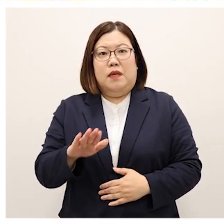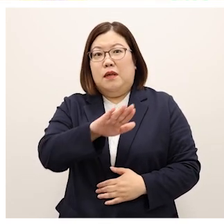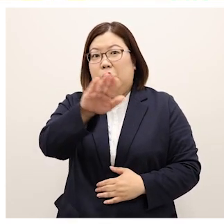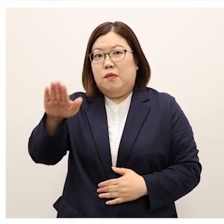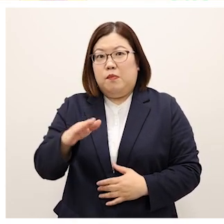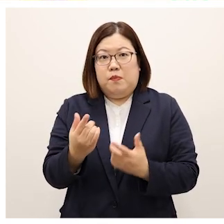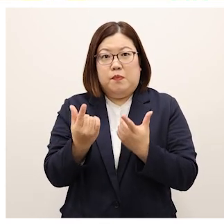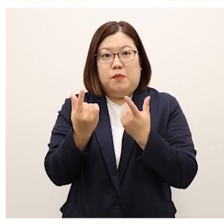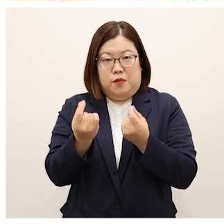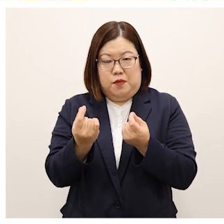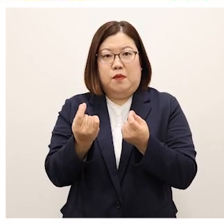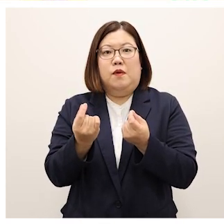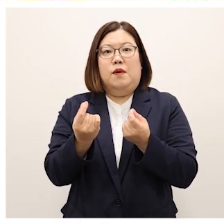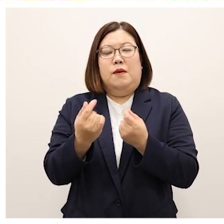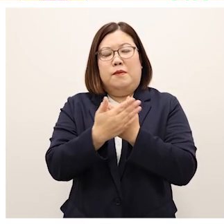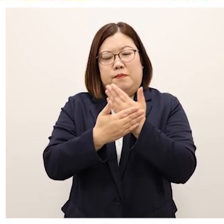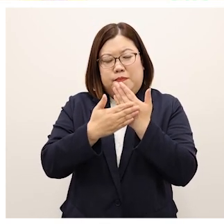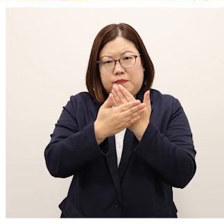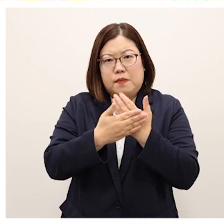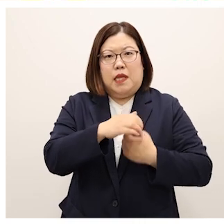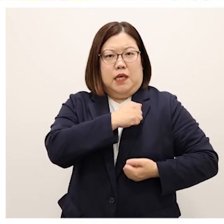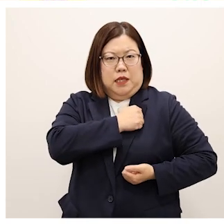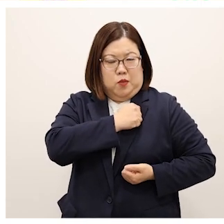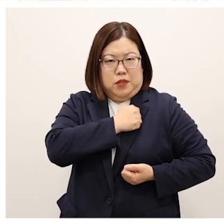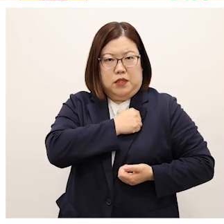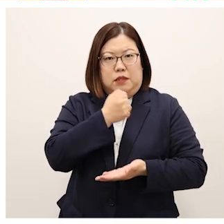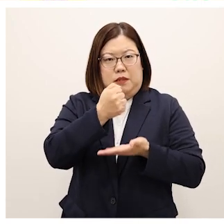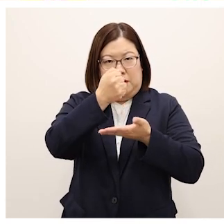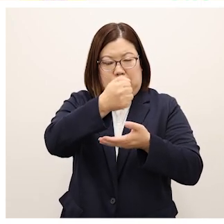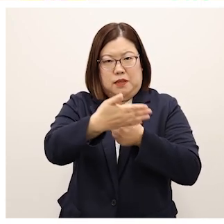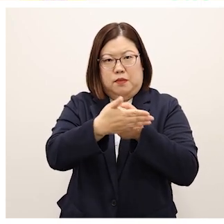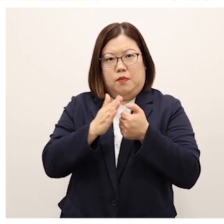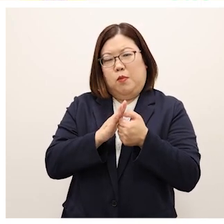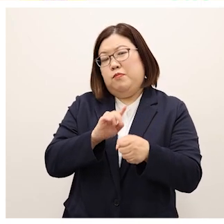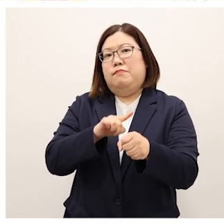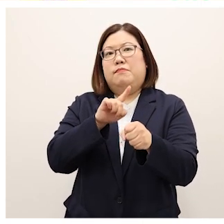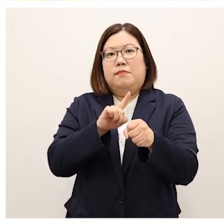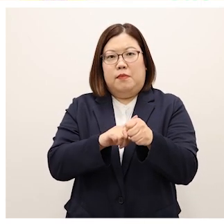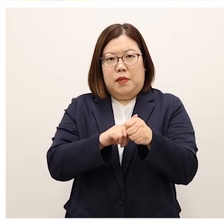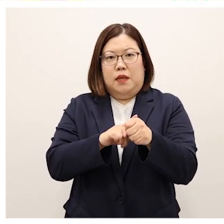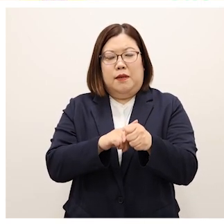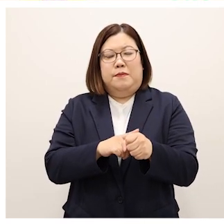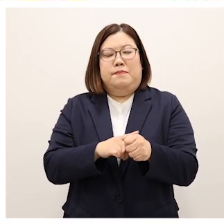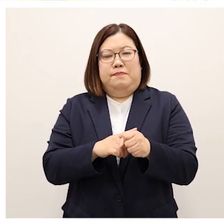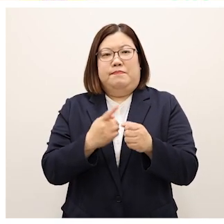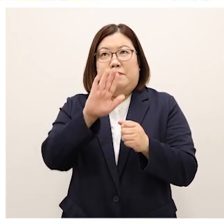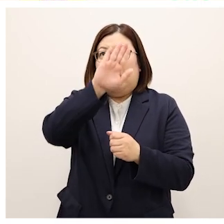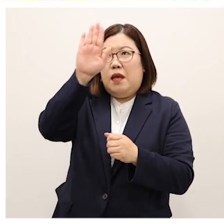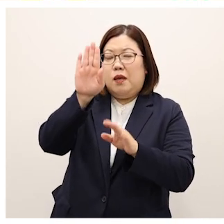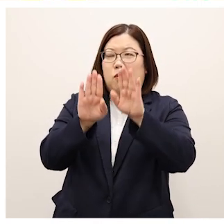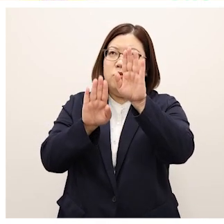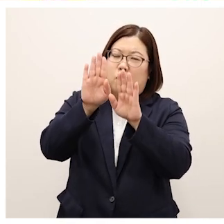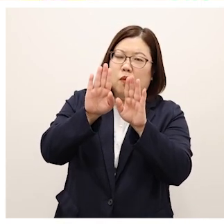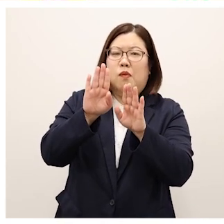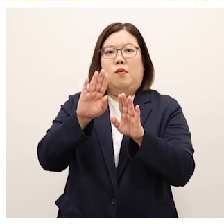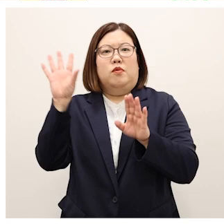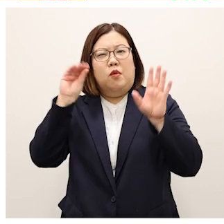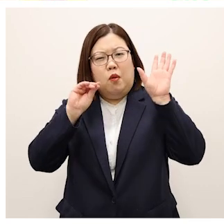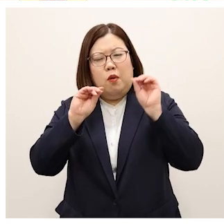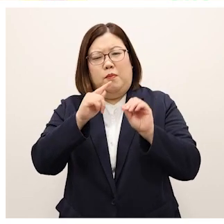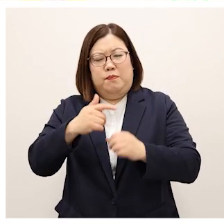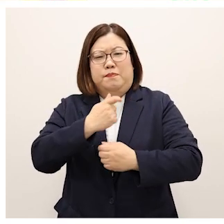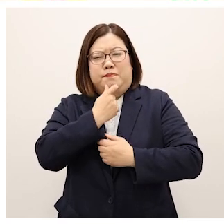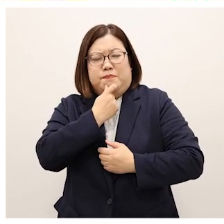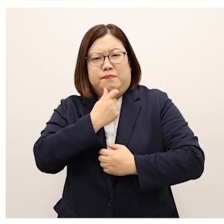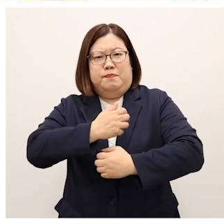におかれましては、大切な命や財産を守るため、最新の気象情報の注意を払い、適切